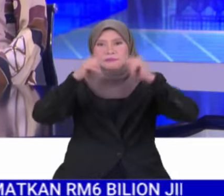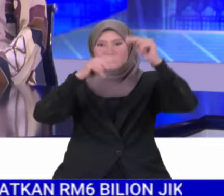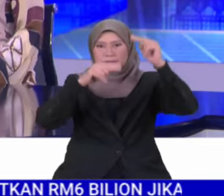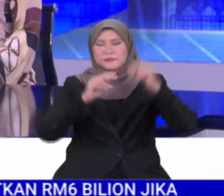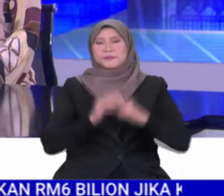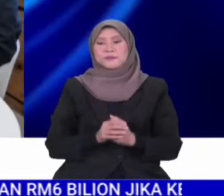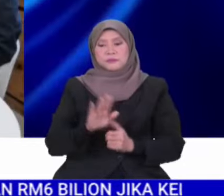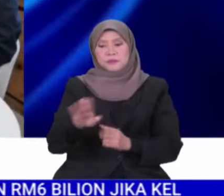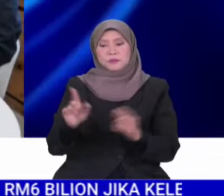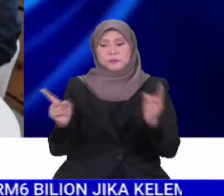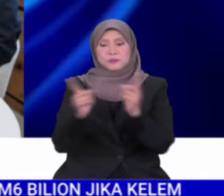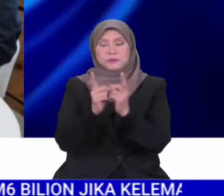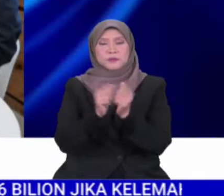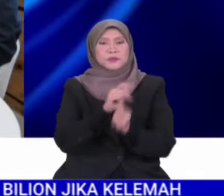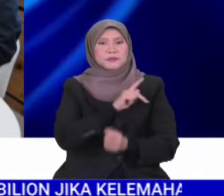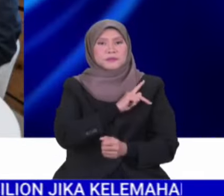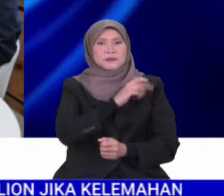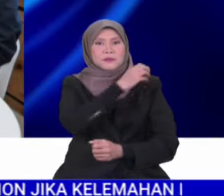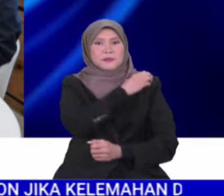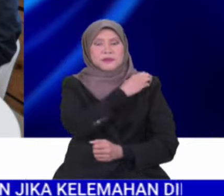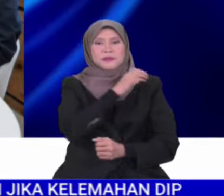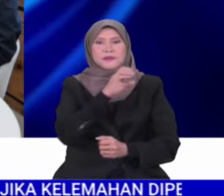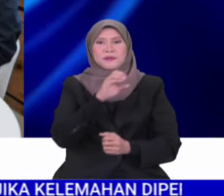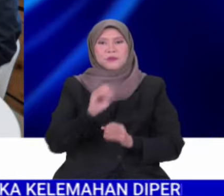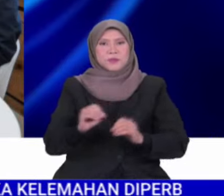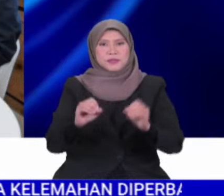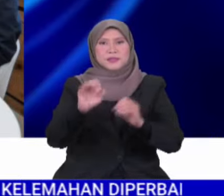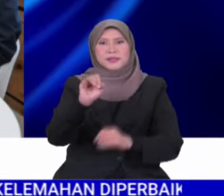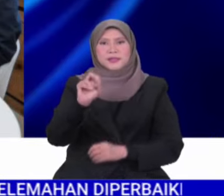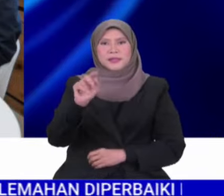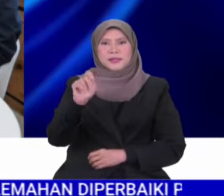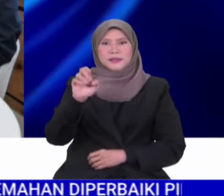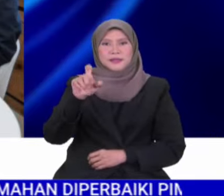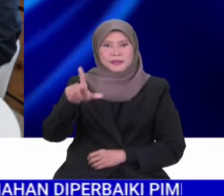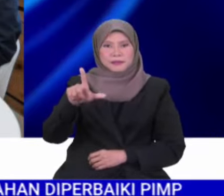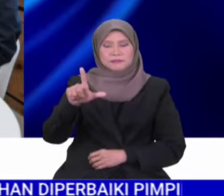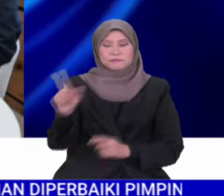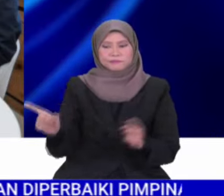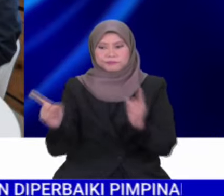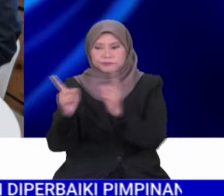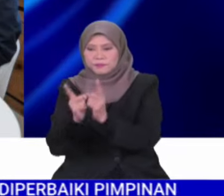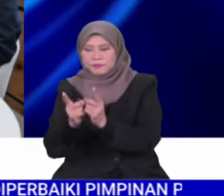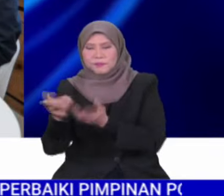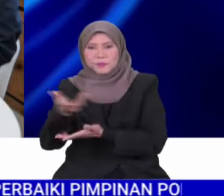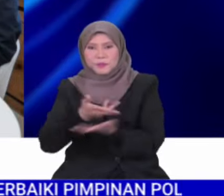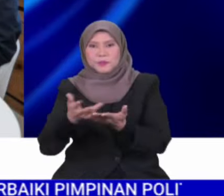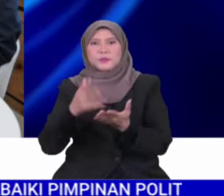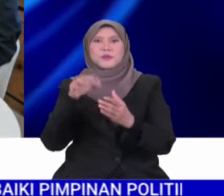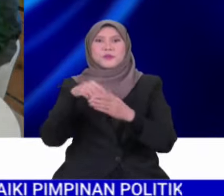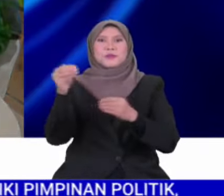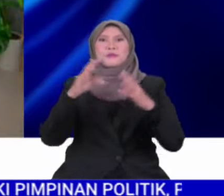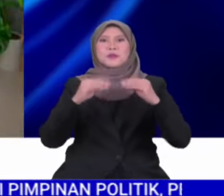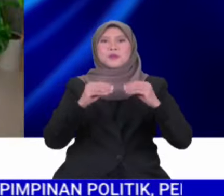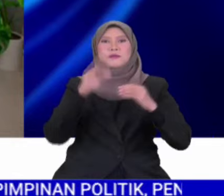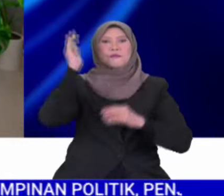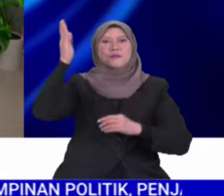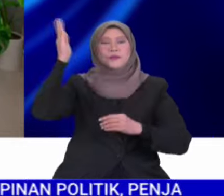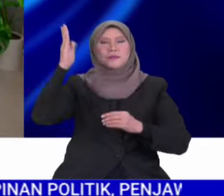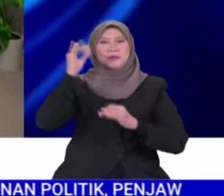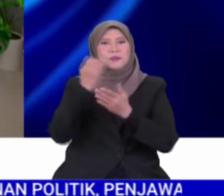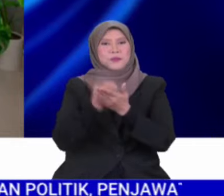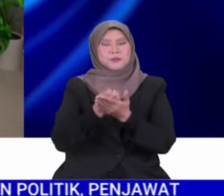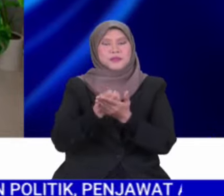mengadakan pertemuan bersama Ketua Pegawai Operasi Global Intel, Kevian Esfarjani, di luar sesi mesyuarat tahunan Forum Ekonomi